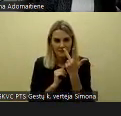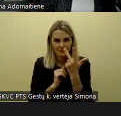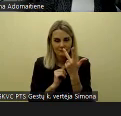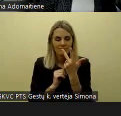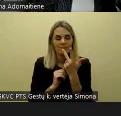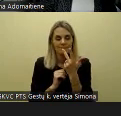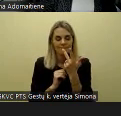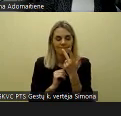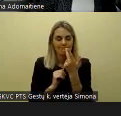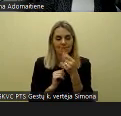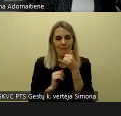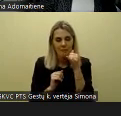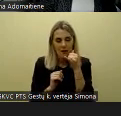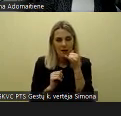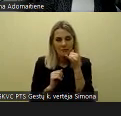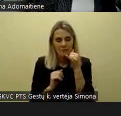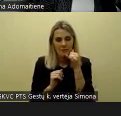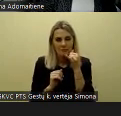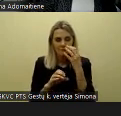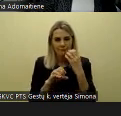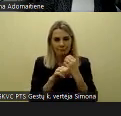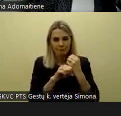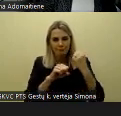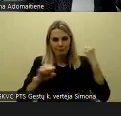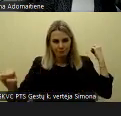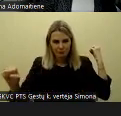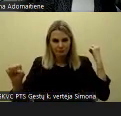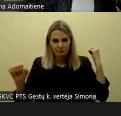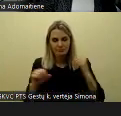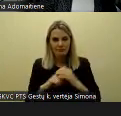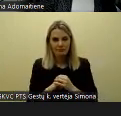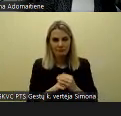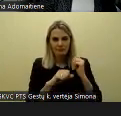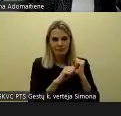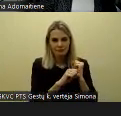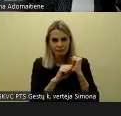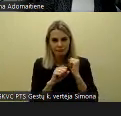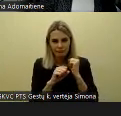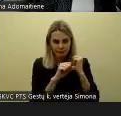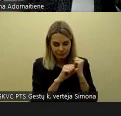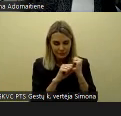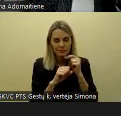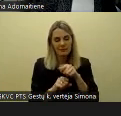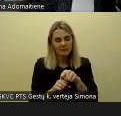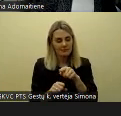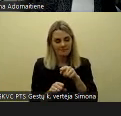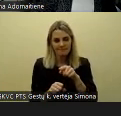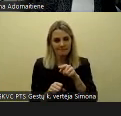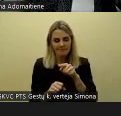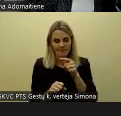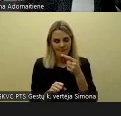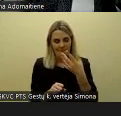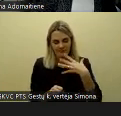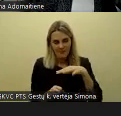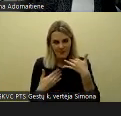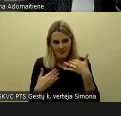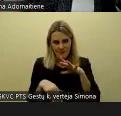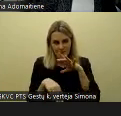bandė padaryti praėjimą, naudodamas tuo pagaliu, tai irgi labai gerai pademonstruoja